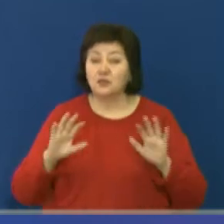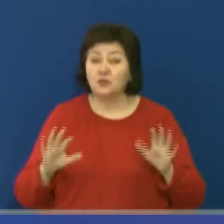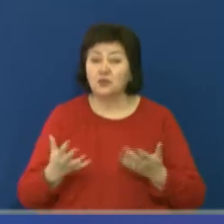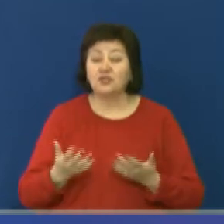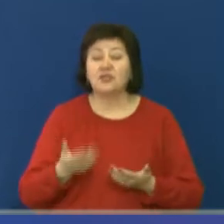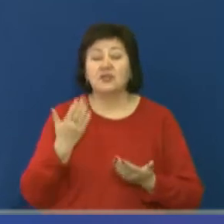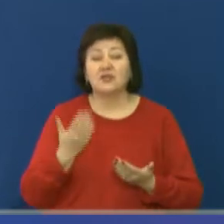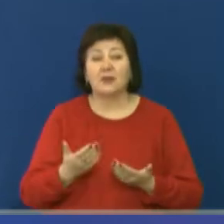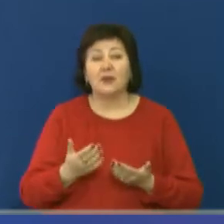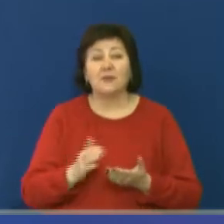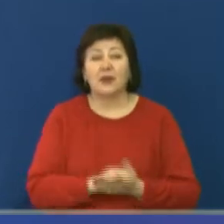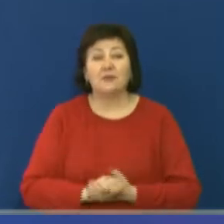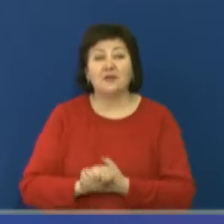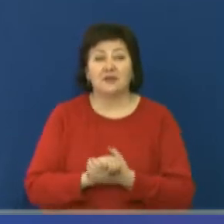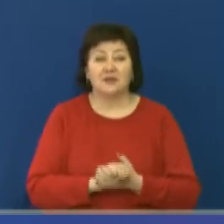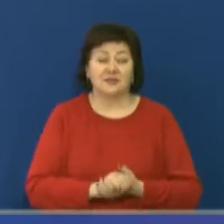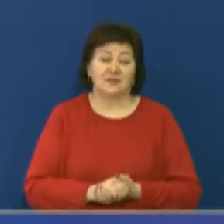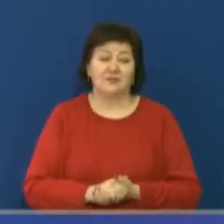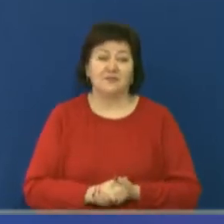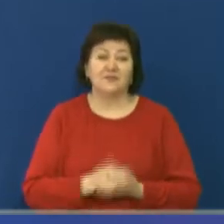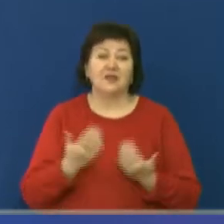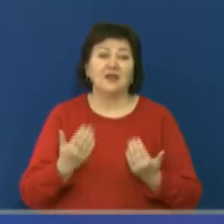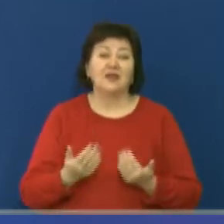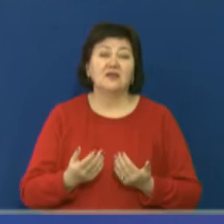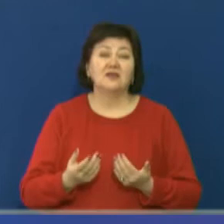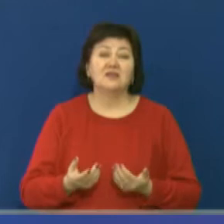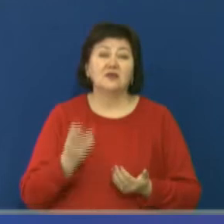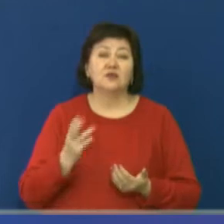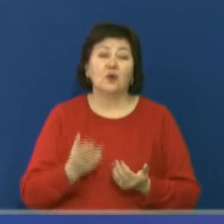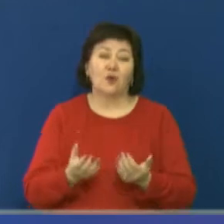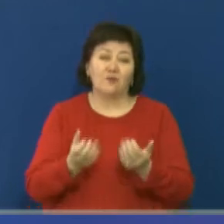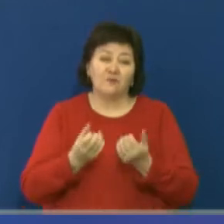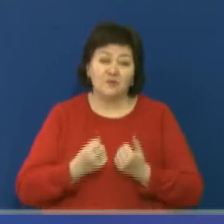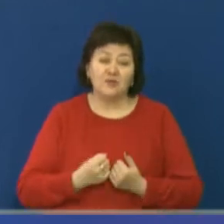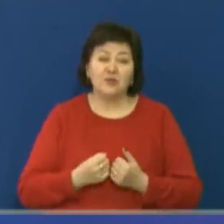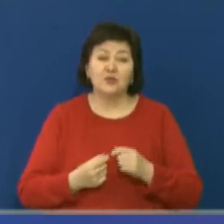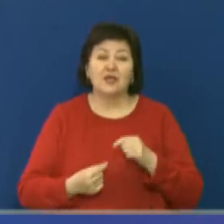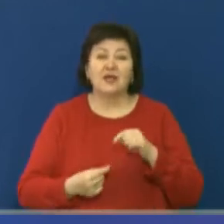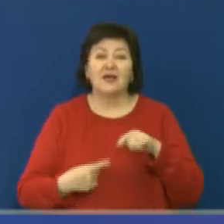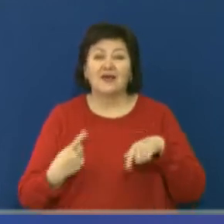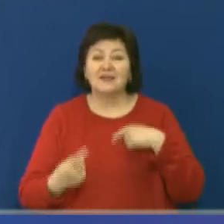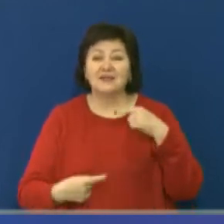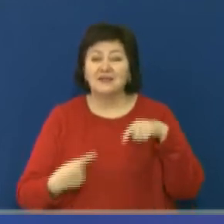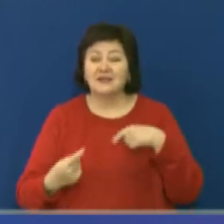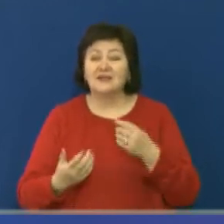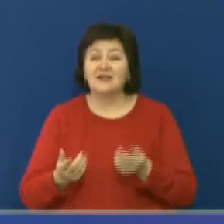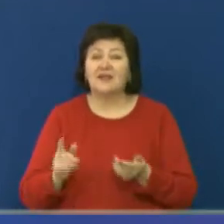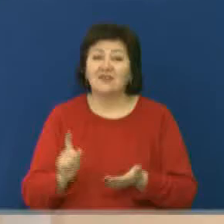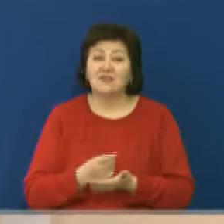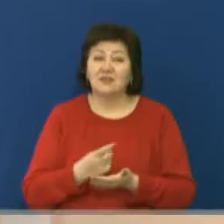төрайымы Раушангүл Байжұманова айтты. Сонда ол баланы асырап алудағы ең көп кездесетін заң бұзушылықтар туралы мәлімдеді.